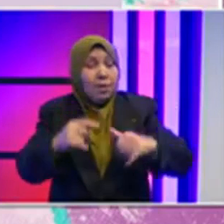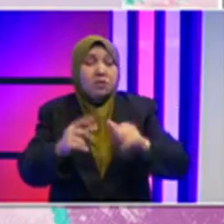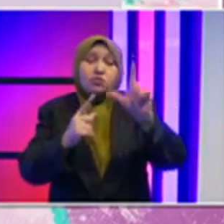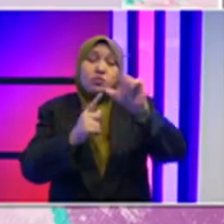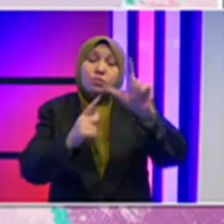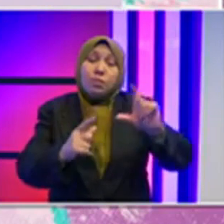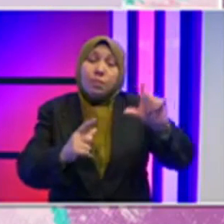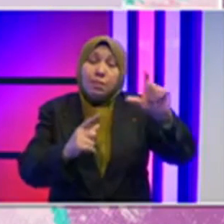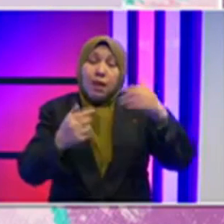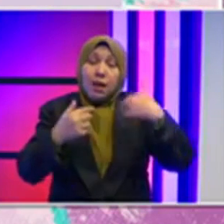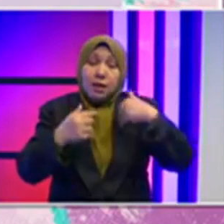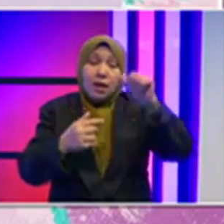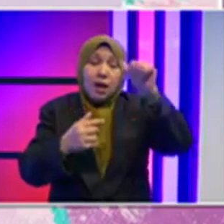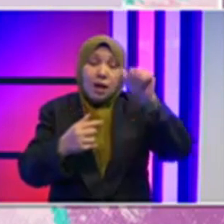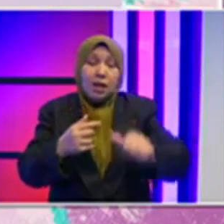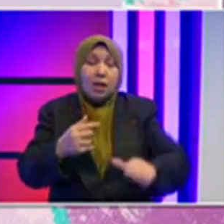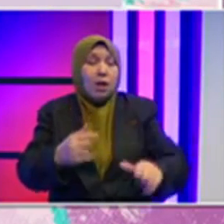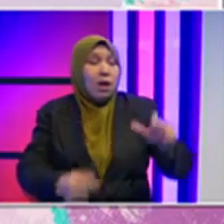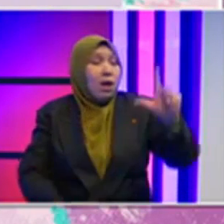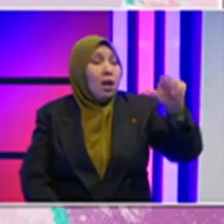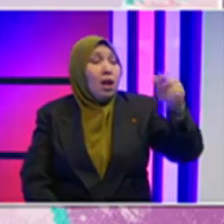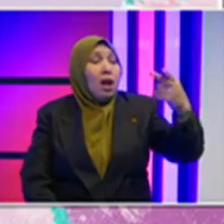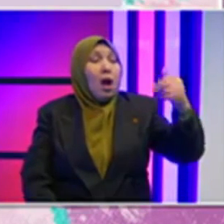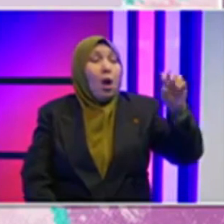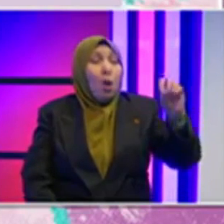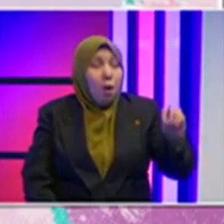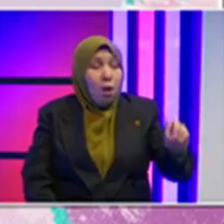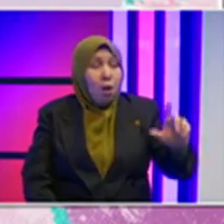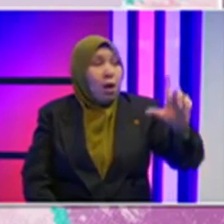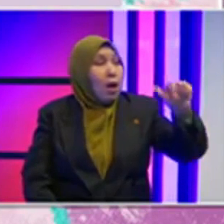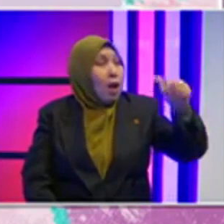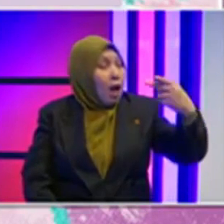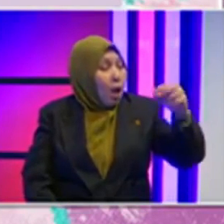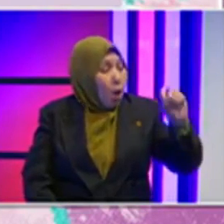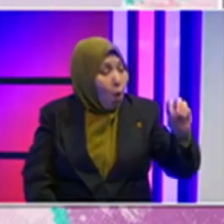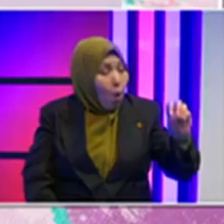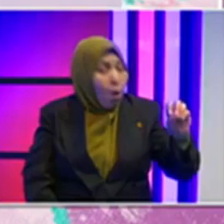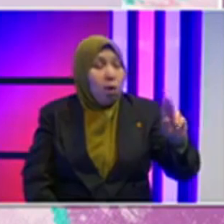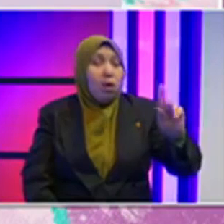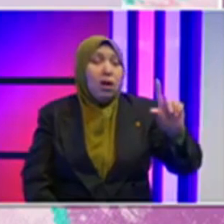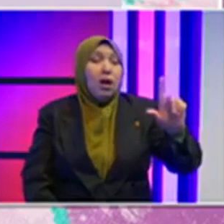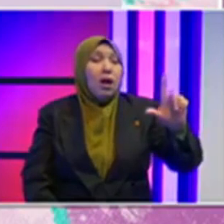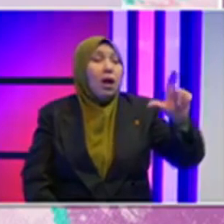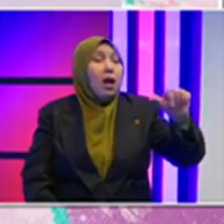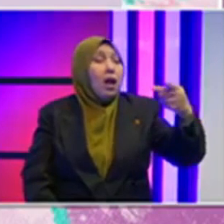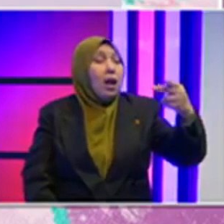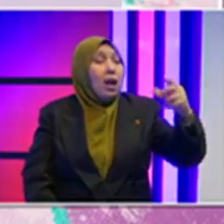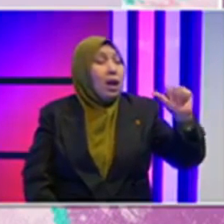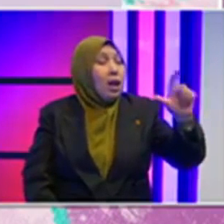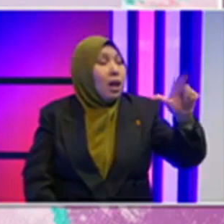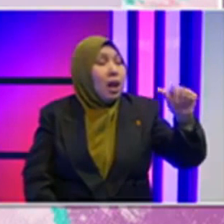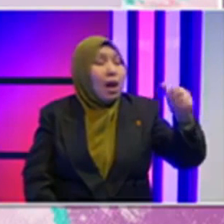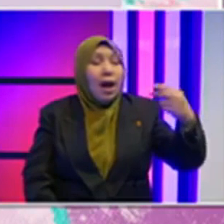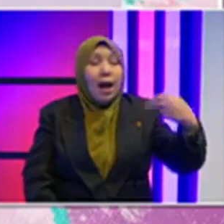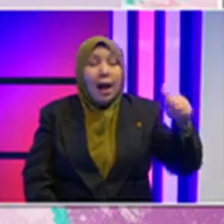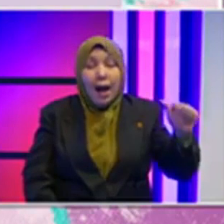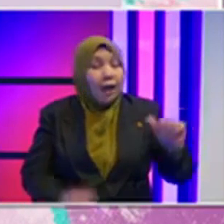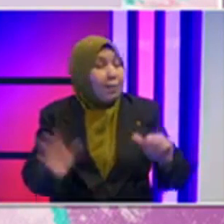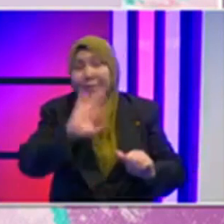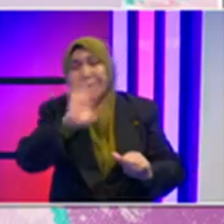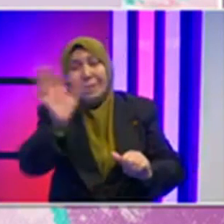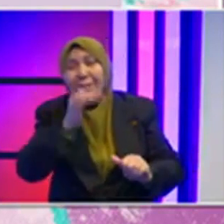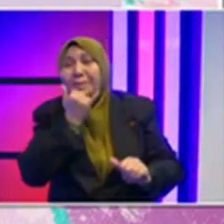ada alifbata lohaikhok lohaikhok telah dengan Lahat karena itu oke